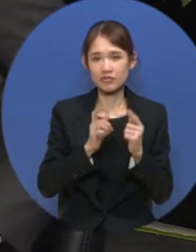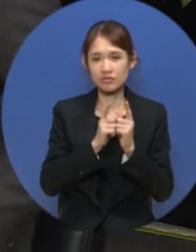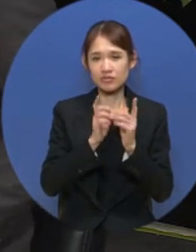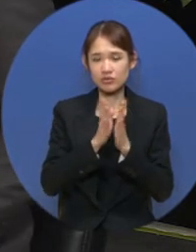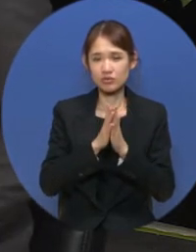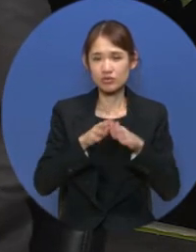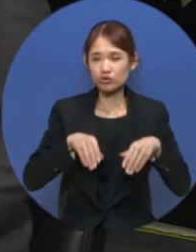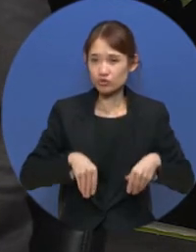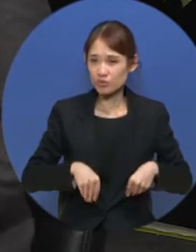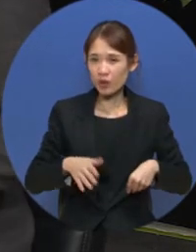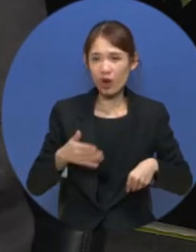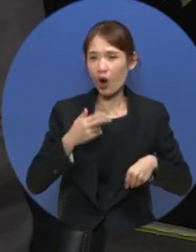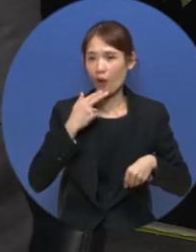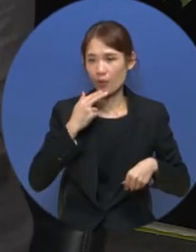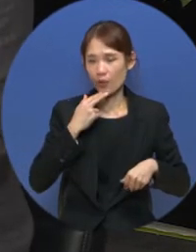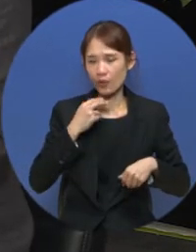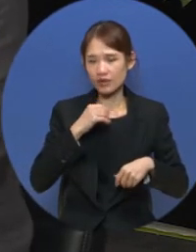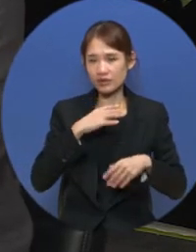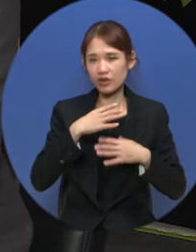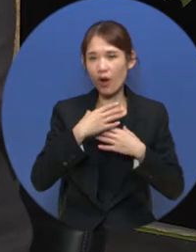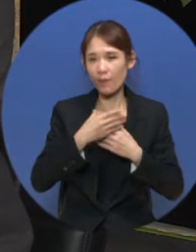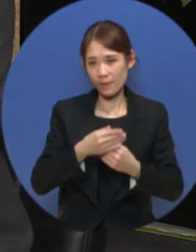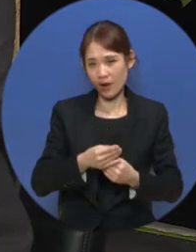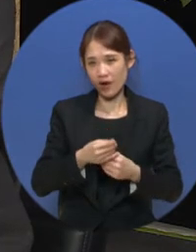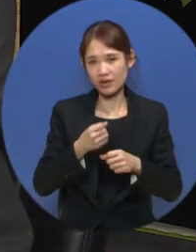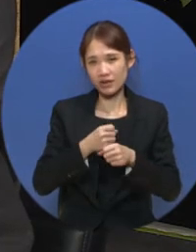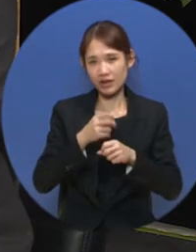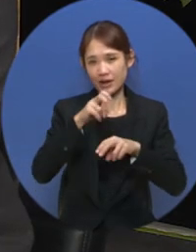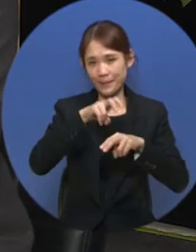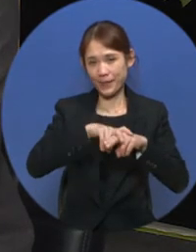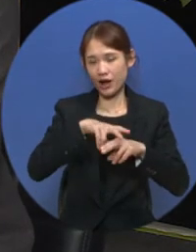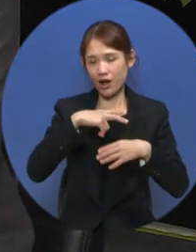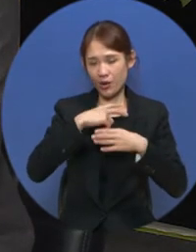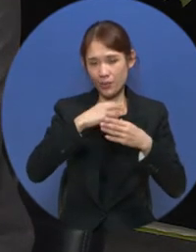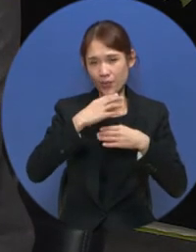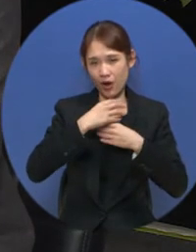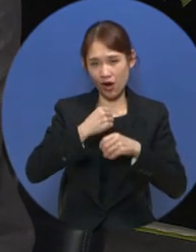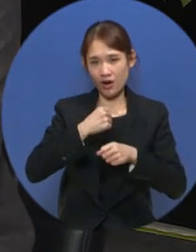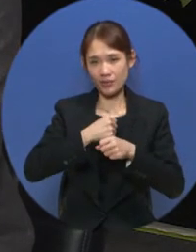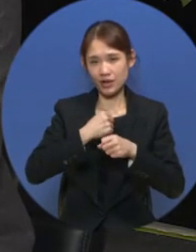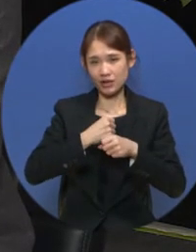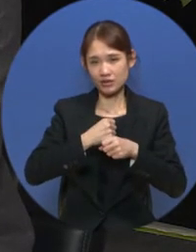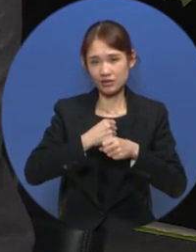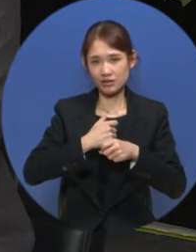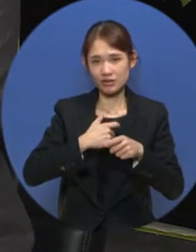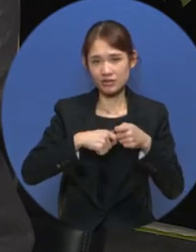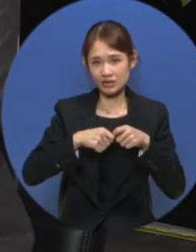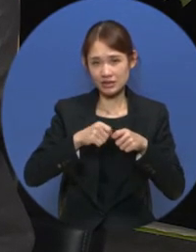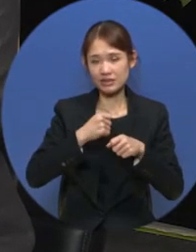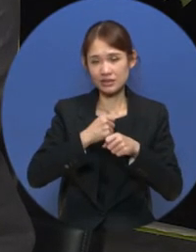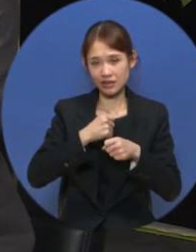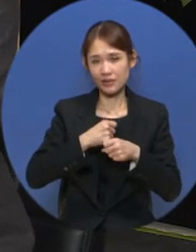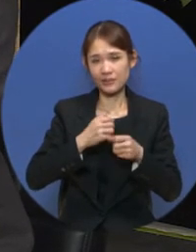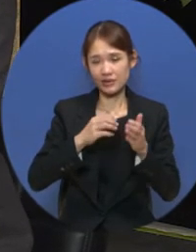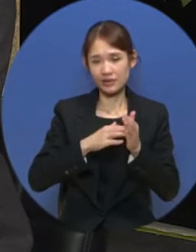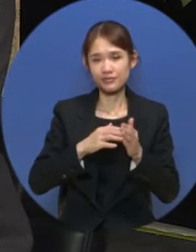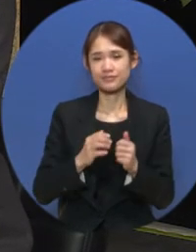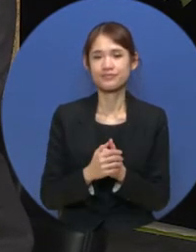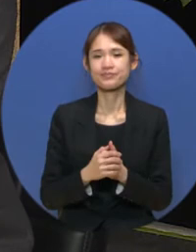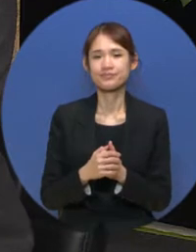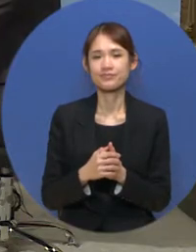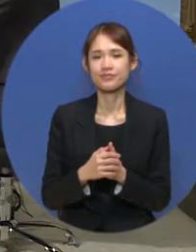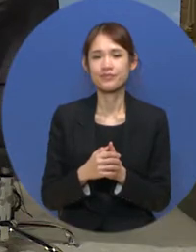실제로는 주머니 자체를 없애서 앉으셨을 때 가장 그 편안하게 착용하실 수 있는 그런 것들을 좀 디테일을